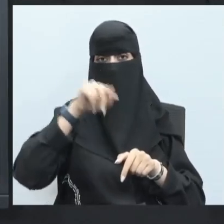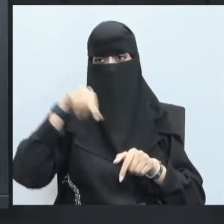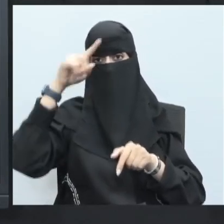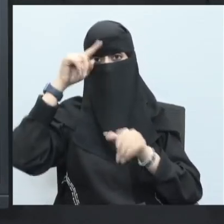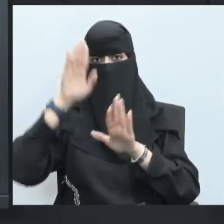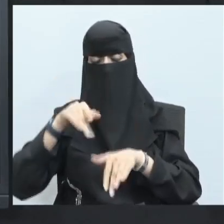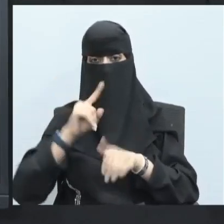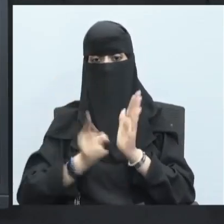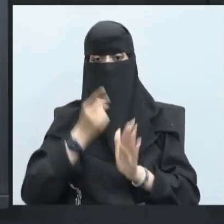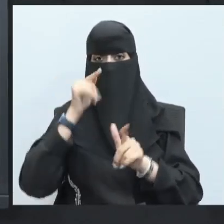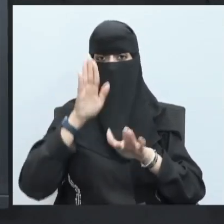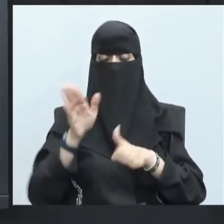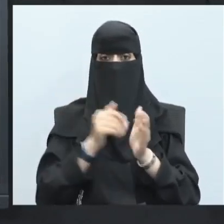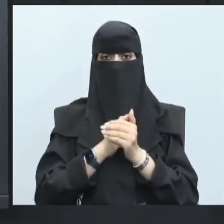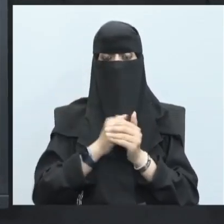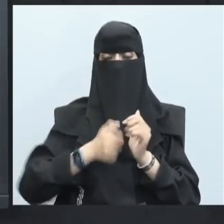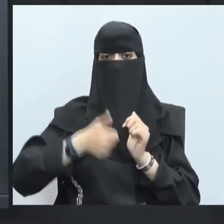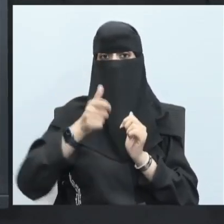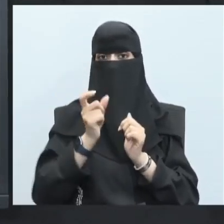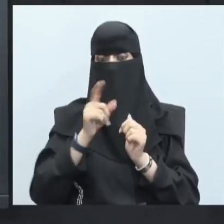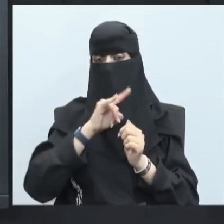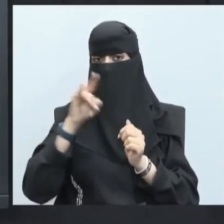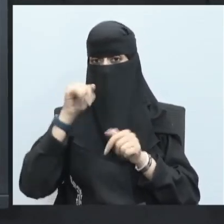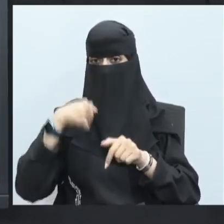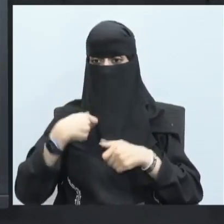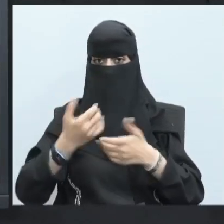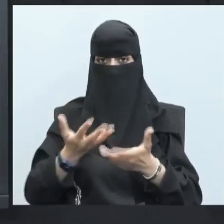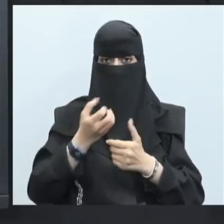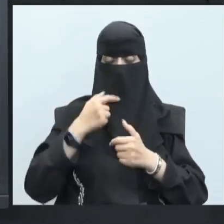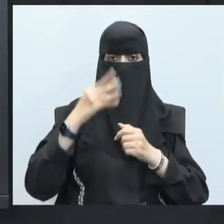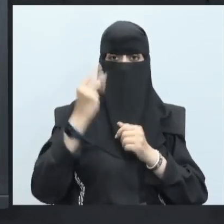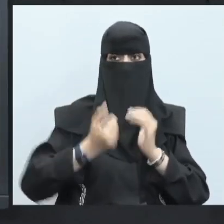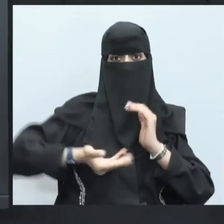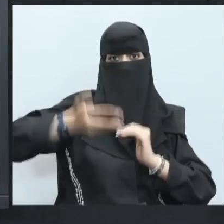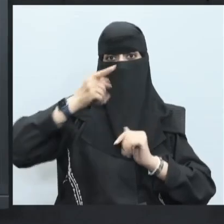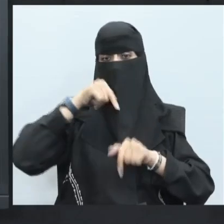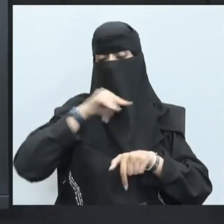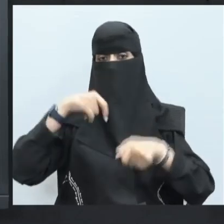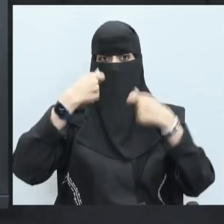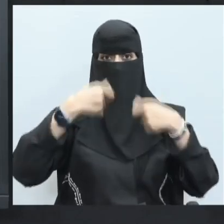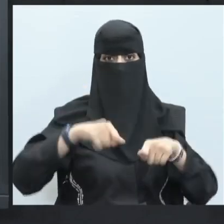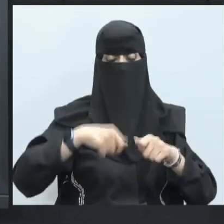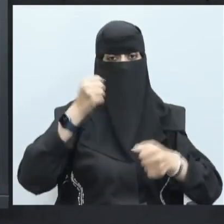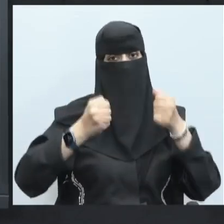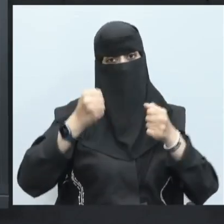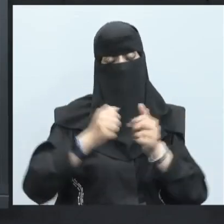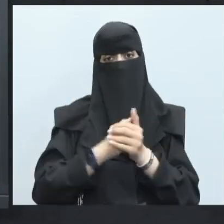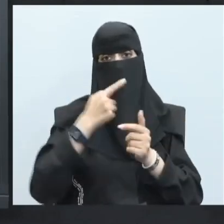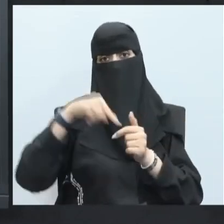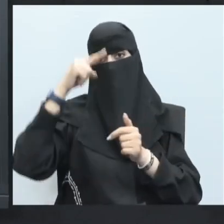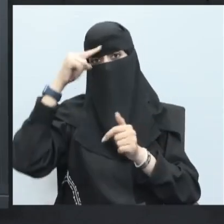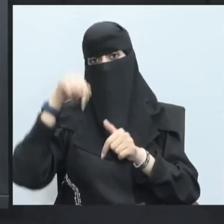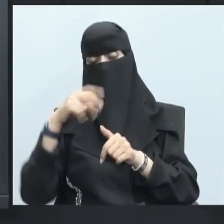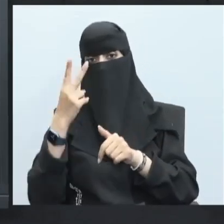لكم في المثال الاول ان لم تحصل على درجات مرتفعه لن ا تري لك سياره هذا تهديد والمثال